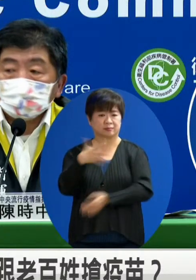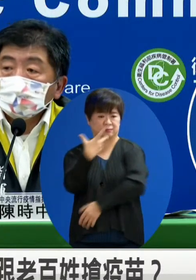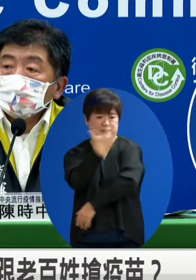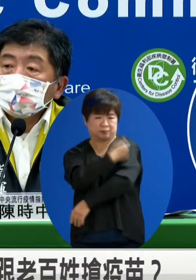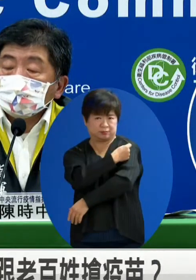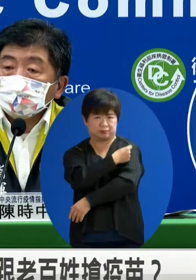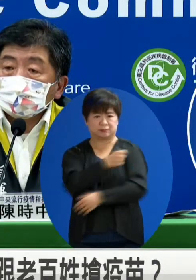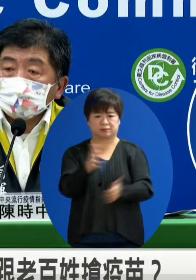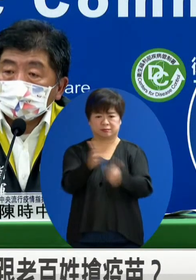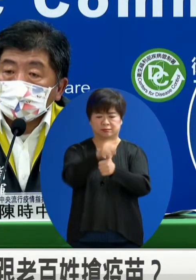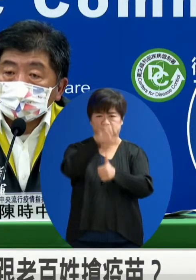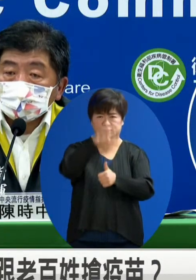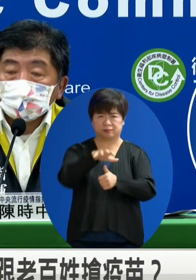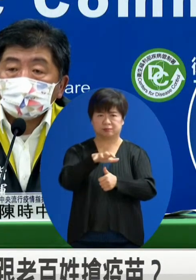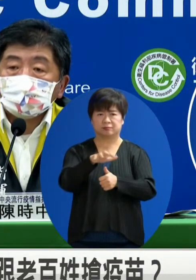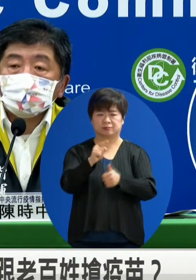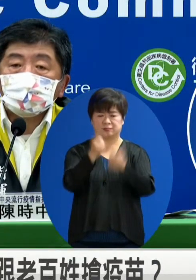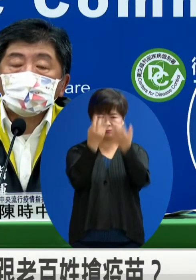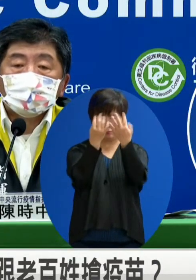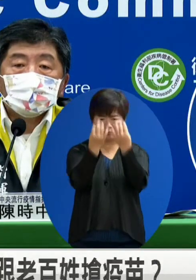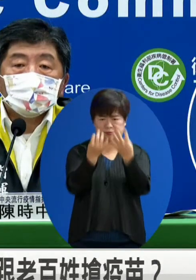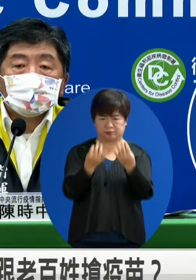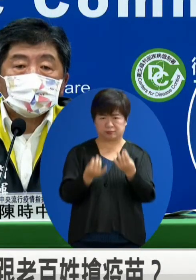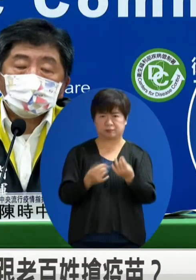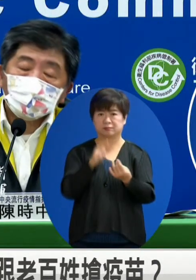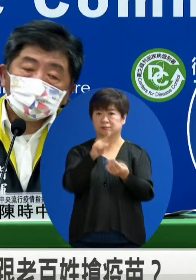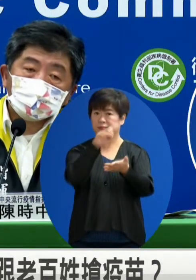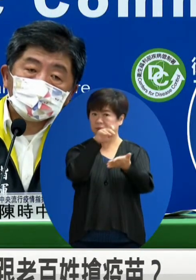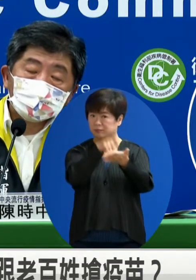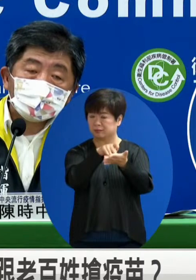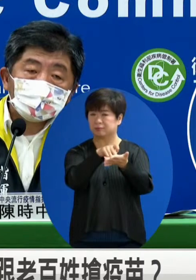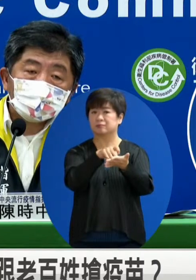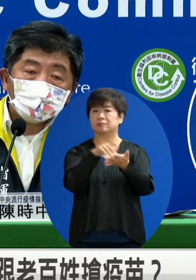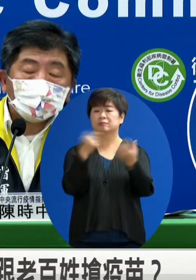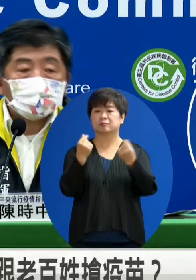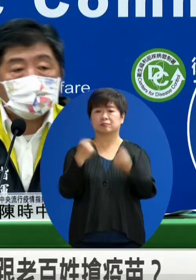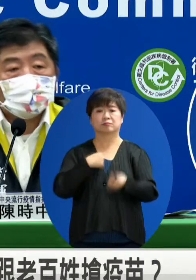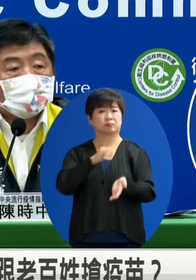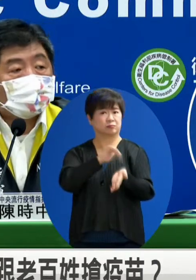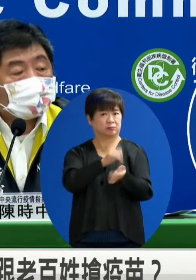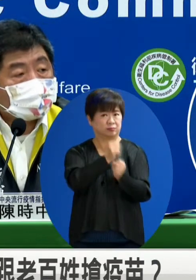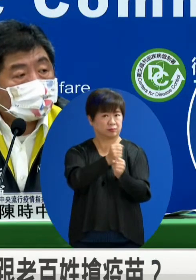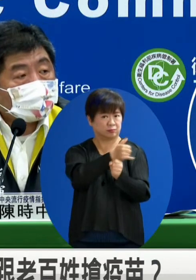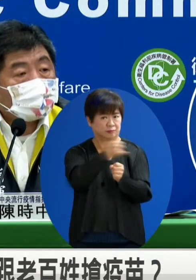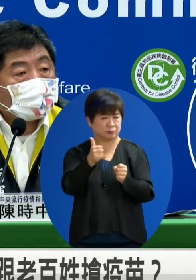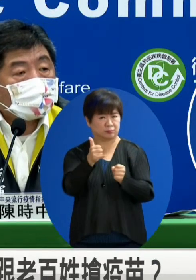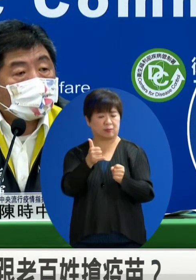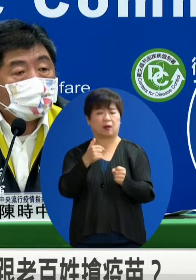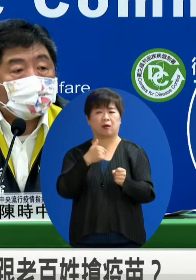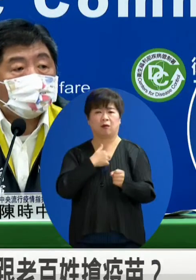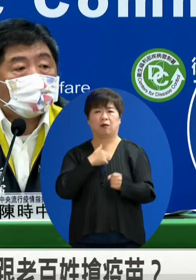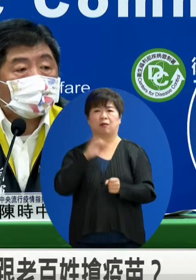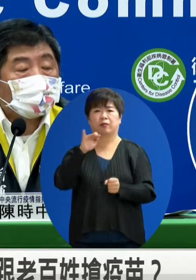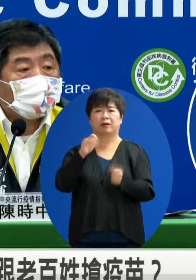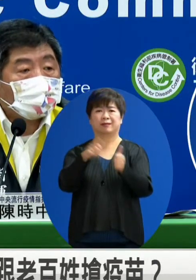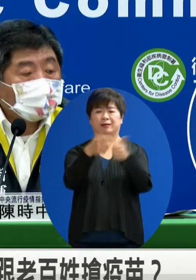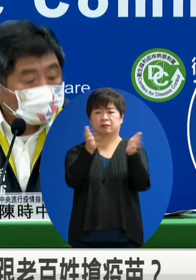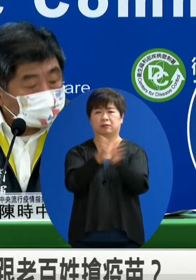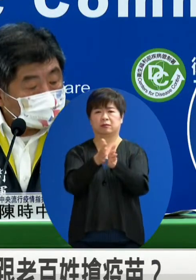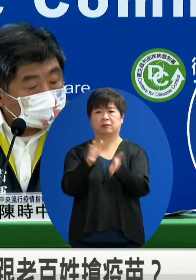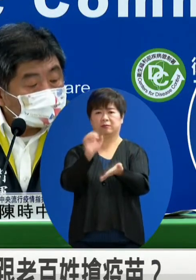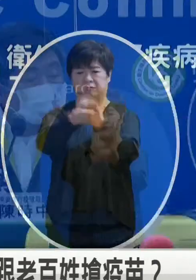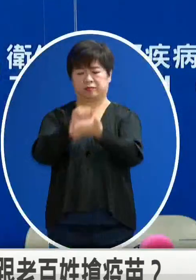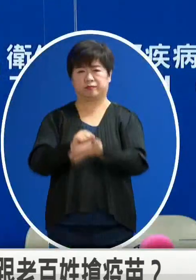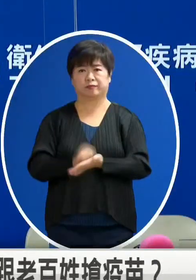射的平台，那注射平台就他还登记，是哪说我是医事人员，他就把我放在第一类，然后就报上